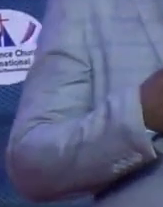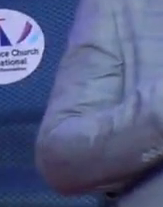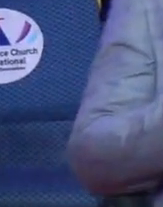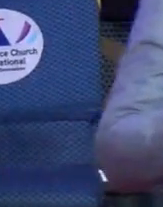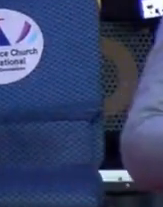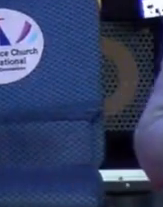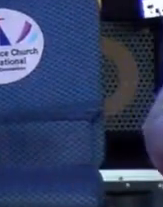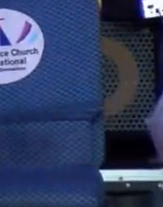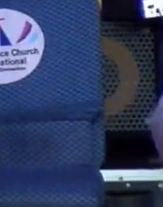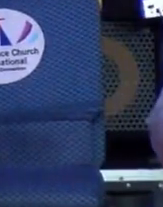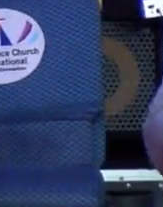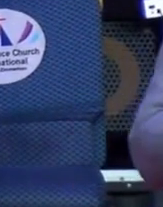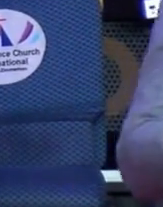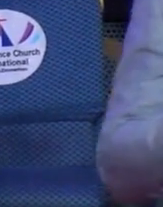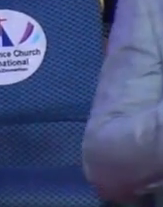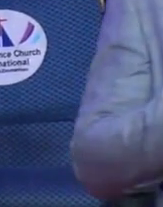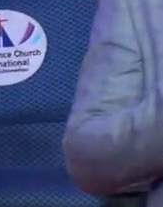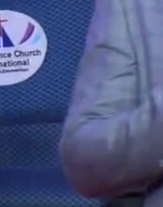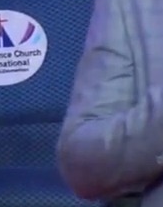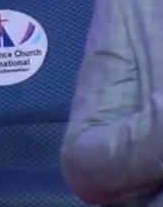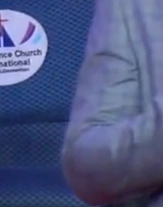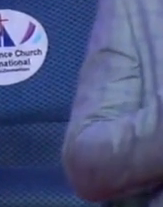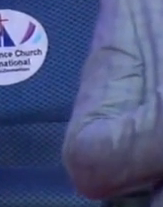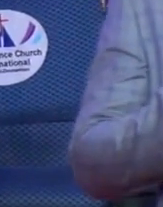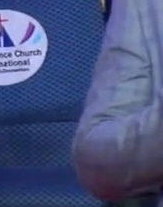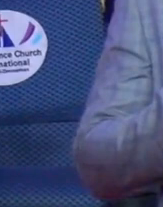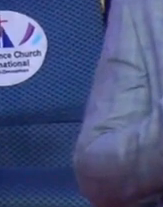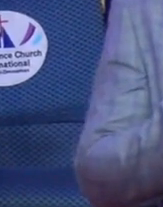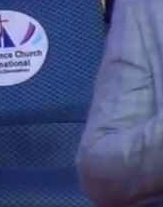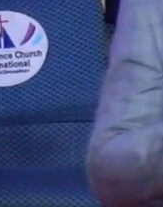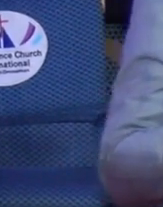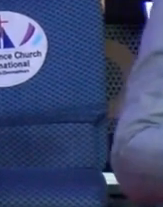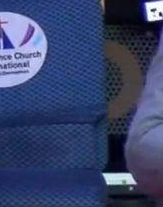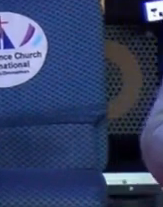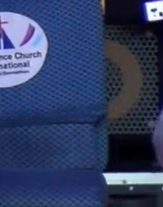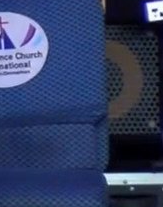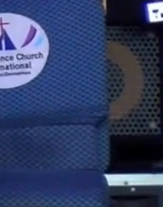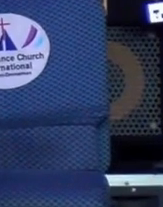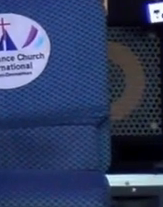Ah, mkufunzi wangu. My theological professor. Huyu mkufunzi wangu wa mafunzo ya Biblia.